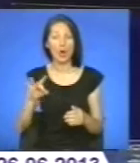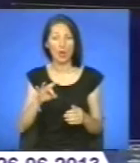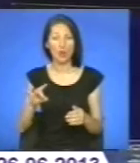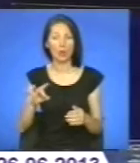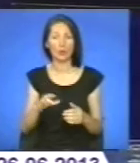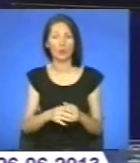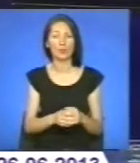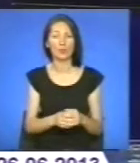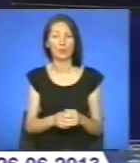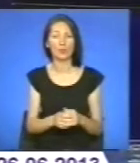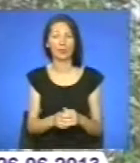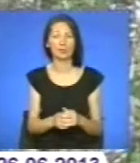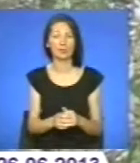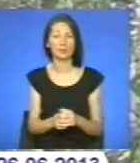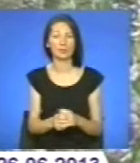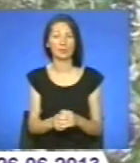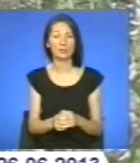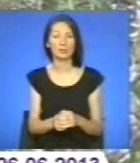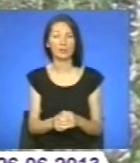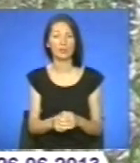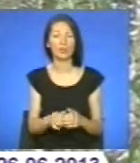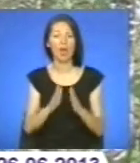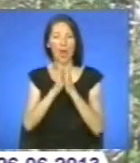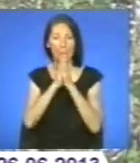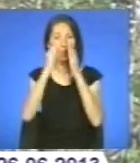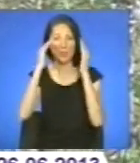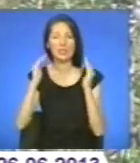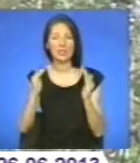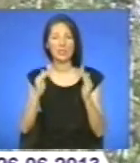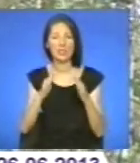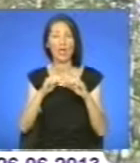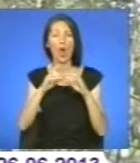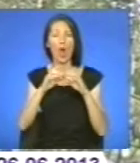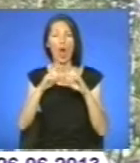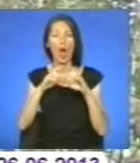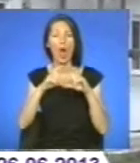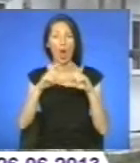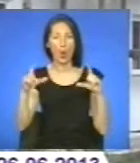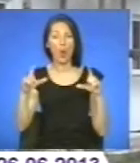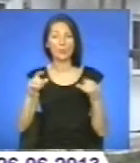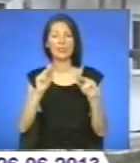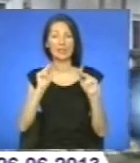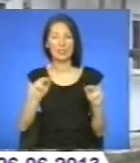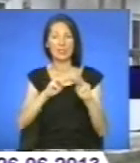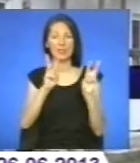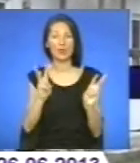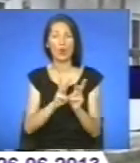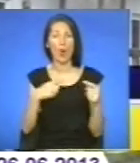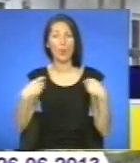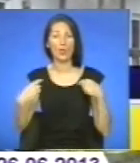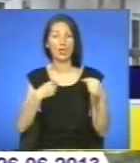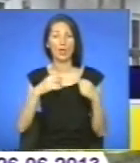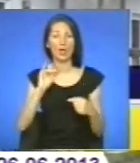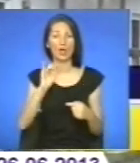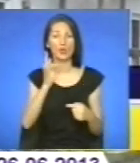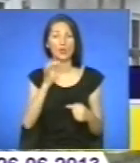Лариси Миргородської. Монастирський комплекс на честь святого великомученика Юрія Переможця розташований у